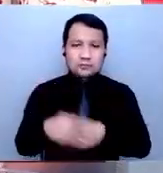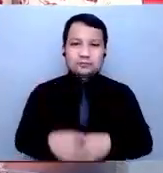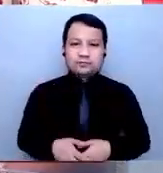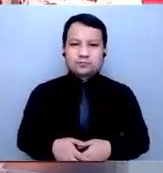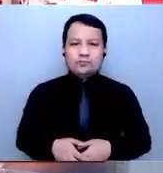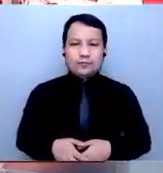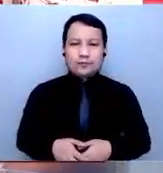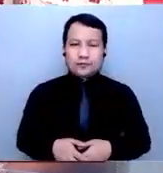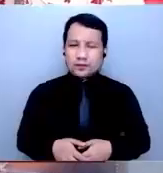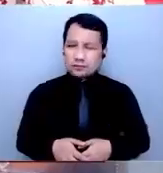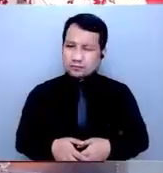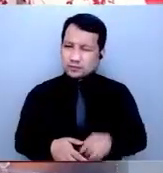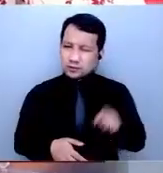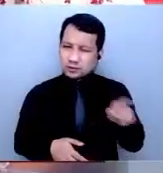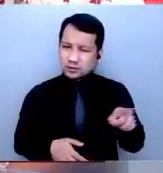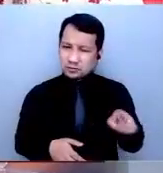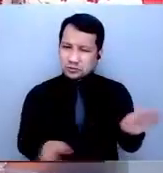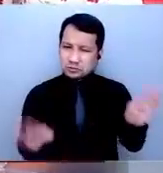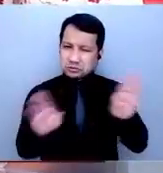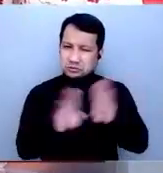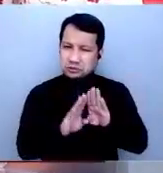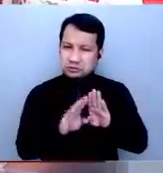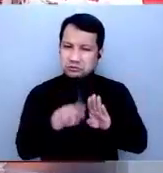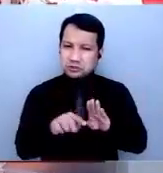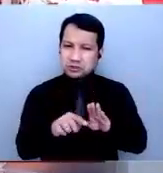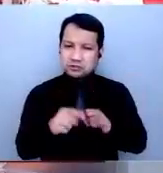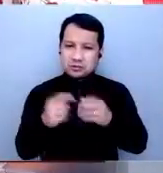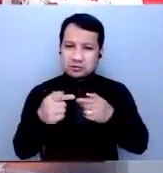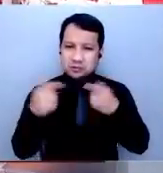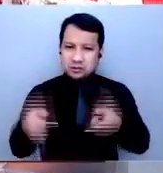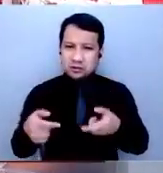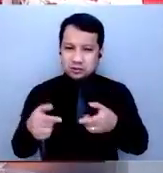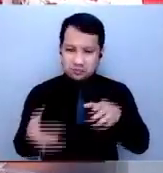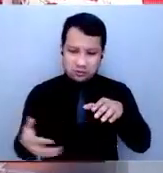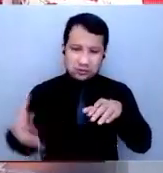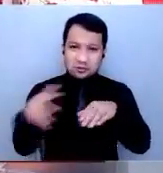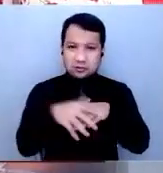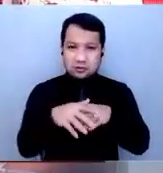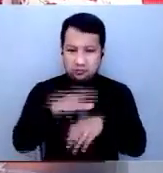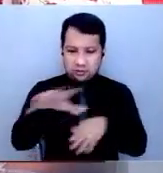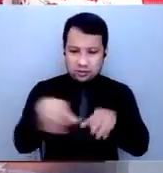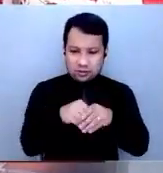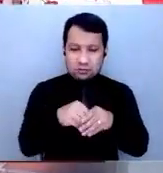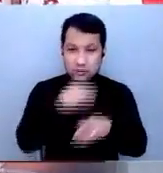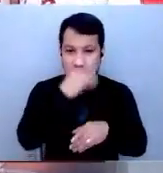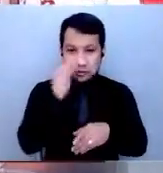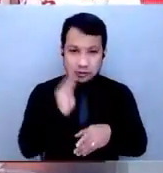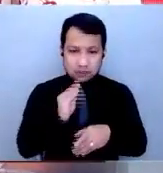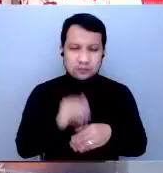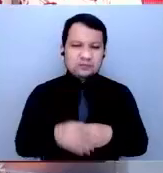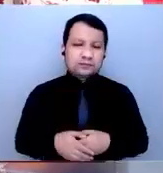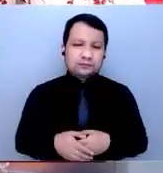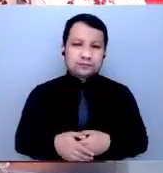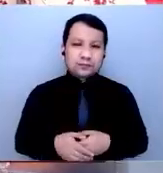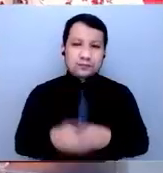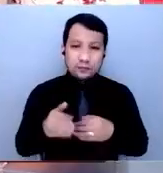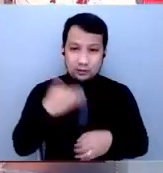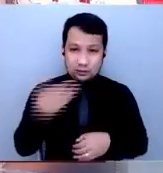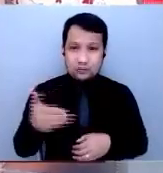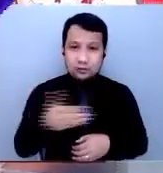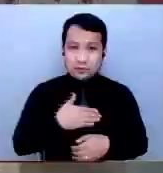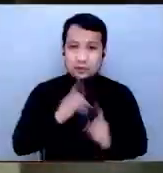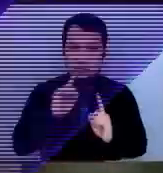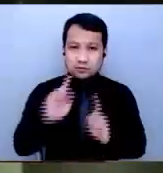Pero tila sarado na talaga ang pintuan sa pakikipagsanipwersa sa paksyon ni Sen. Manny Pacquiao. Narito ang aking report.